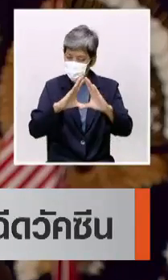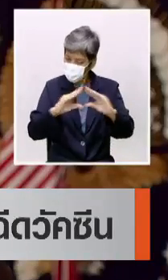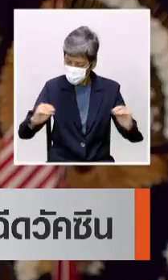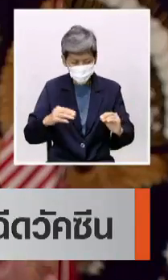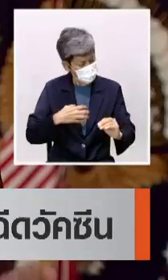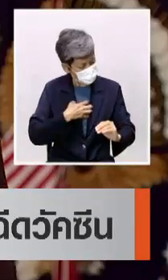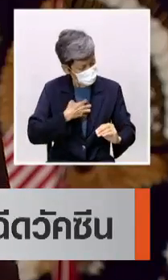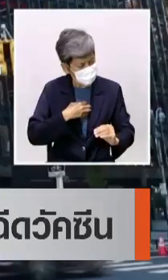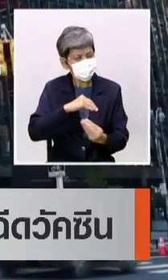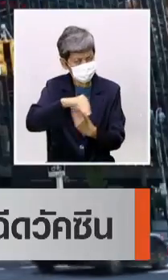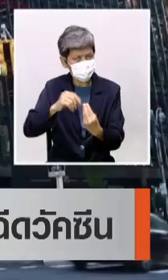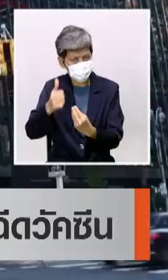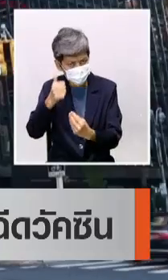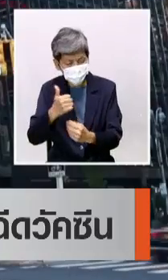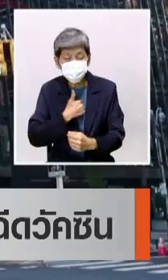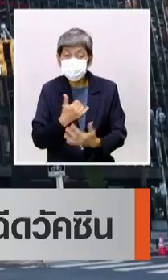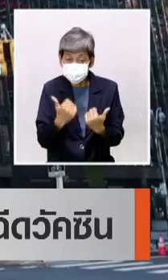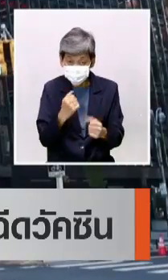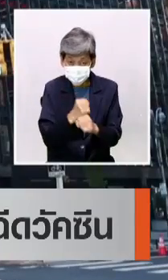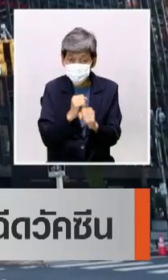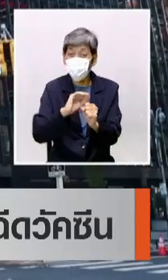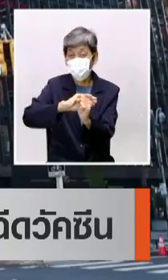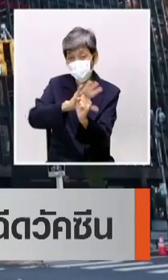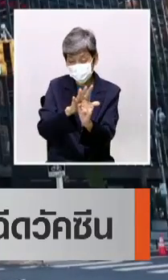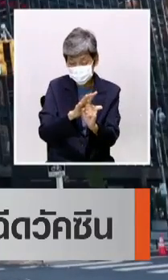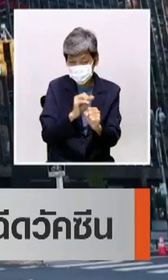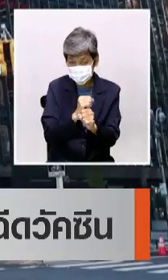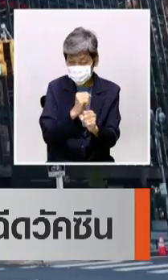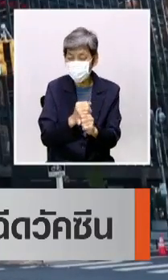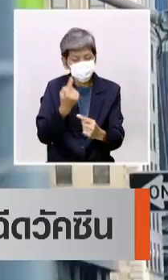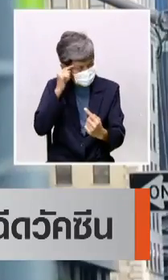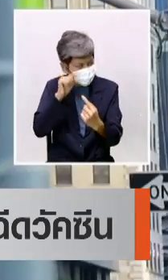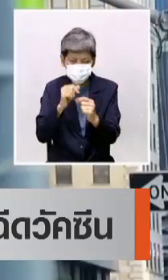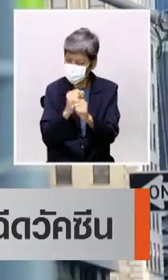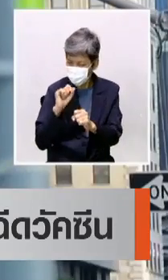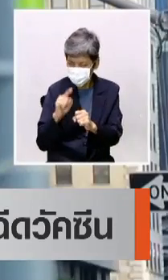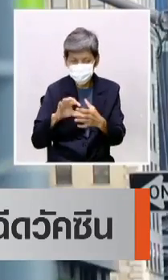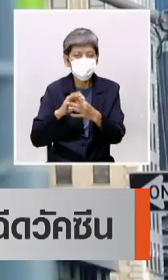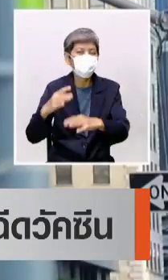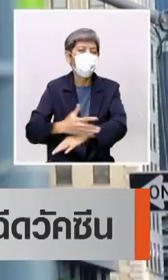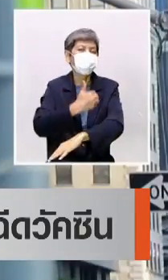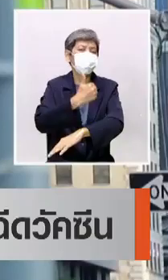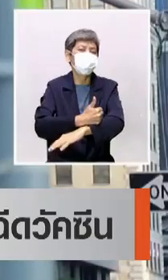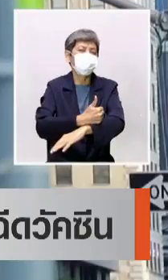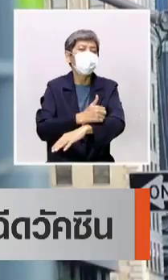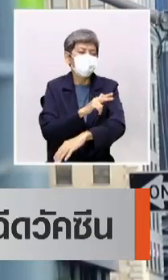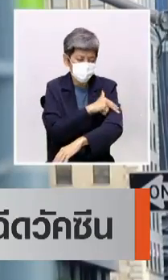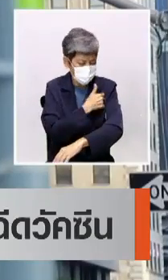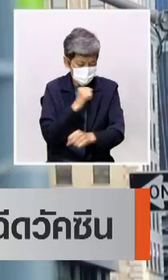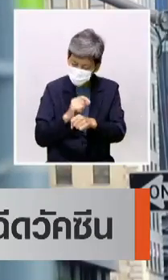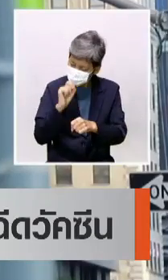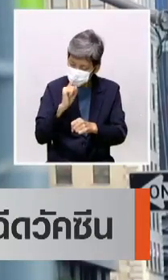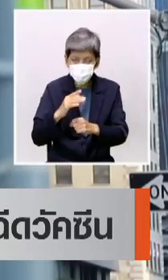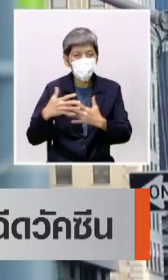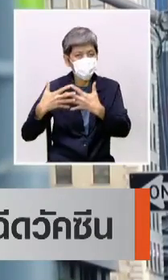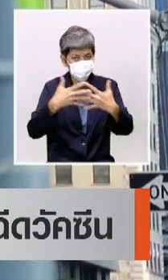โควิดได้ไหมค่ะและเขายังกำหนดให้เรื่องการปราบโควิด-19 เป็นหนึ่งในเป้าหมายทางการเมืองและทางสาธารณสุขที่สำคัญที่สุด